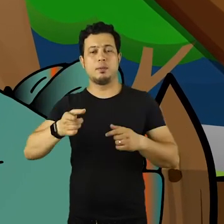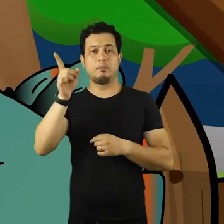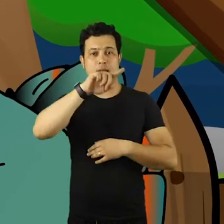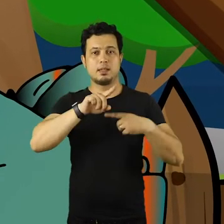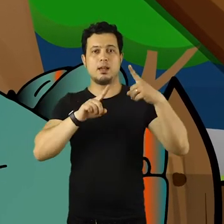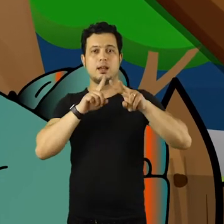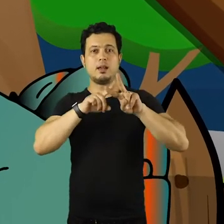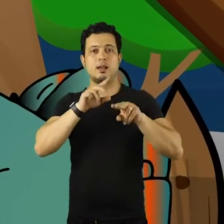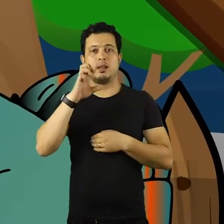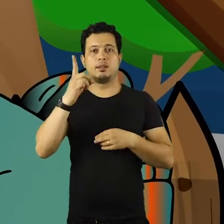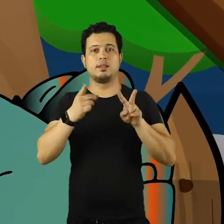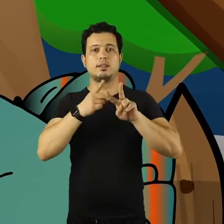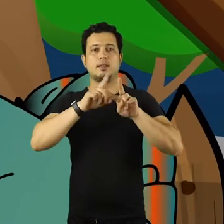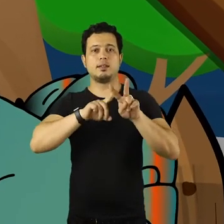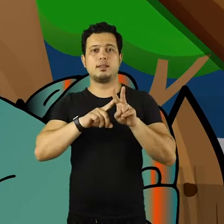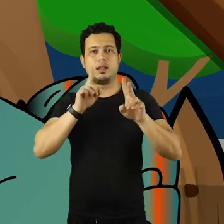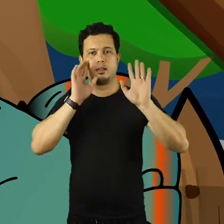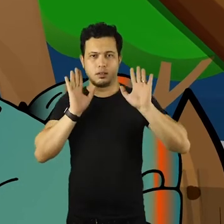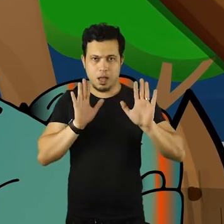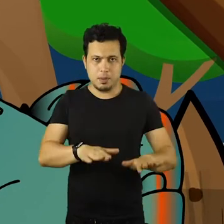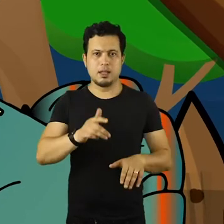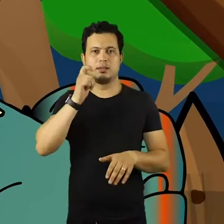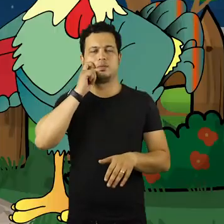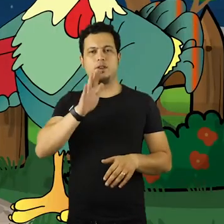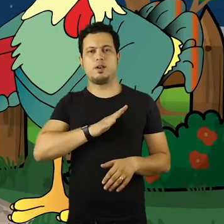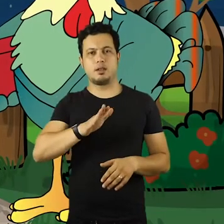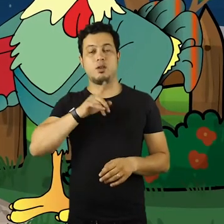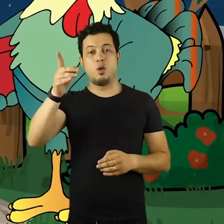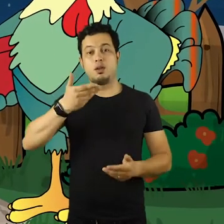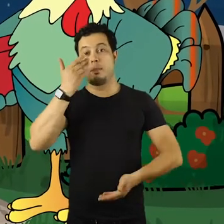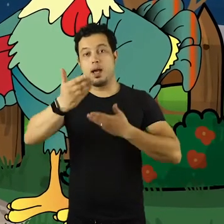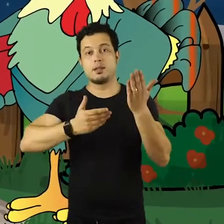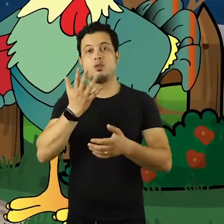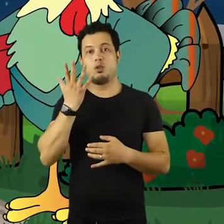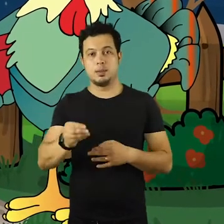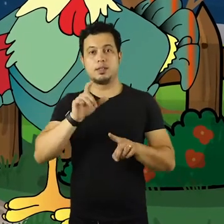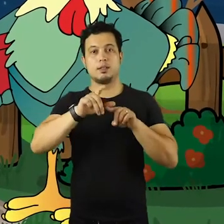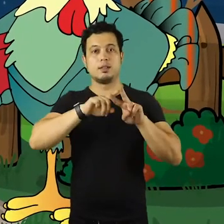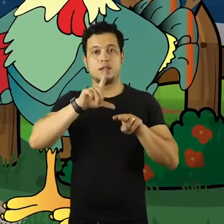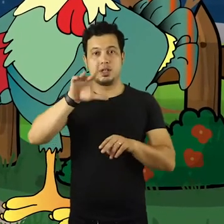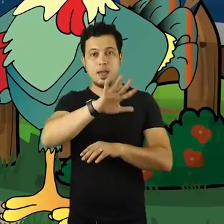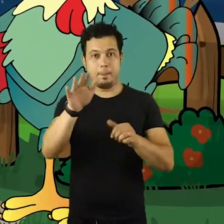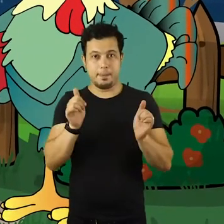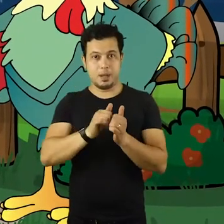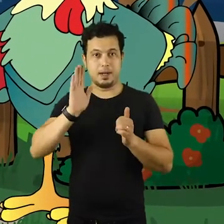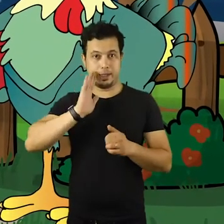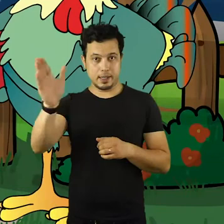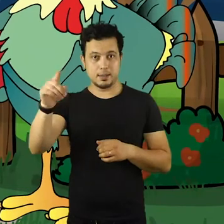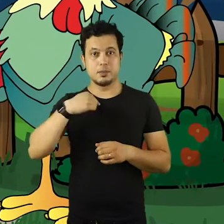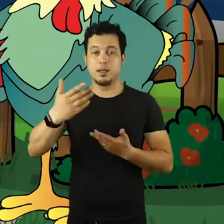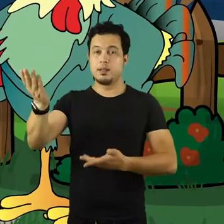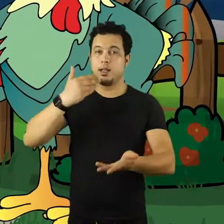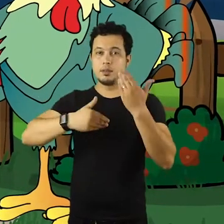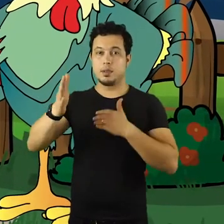vardı. Sanırım o antik kentten bahsediyor. Durun bakalım, belki Çal'a gidersek bize ne söylemek